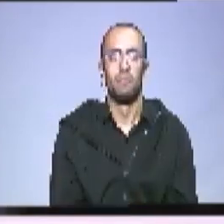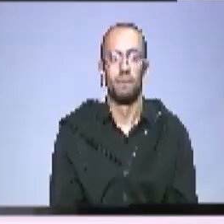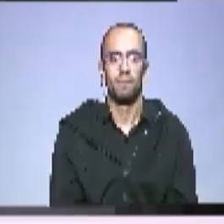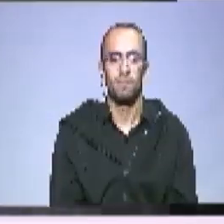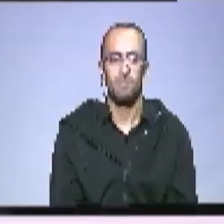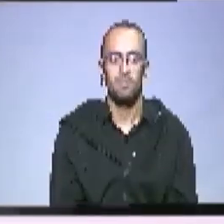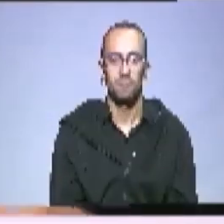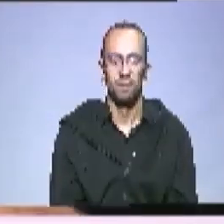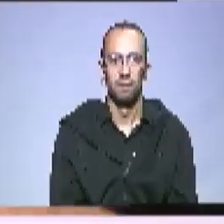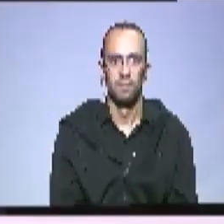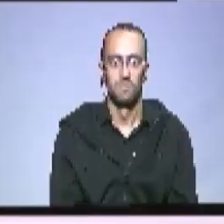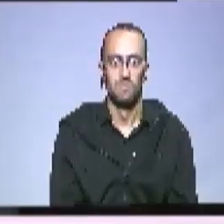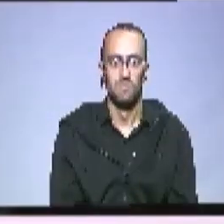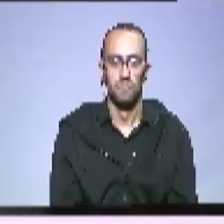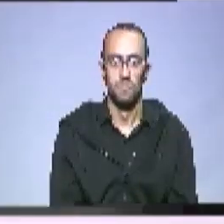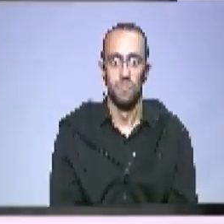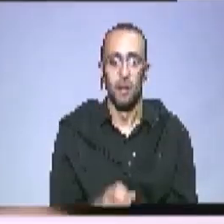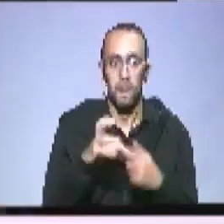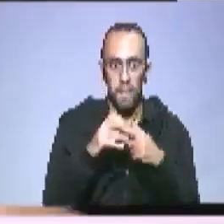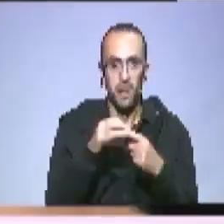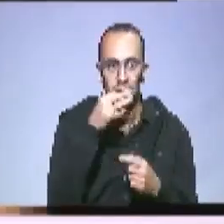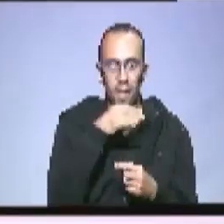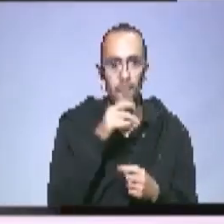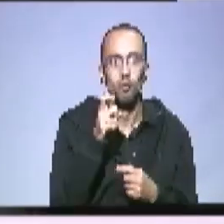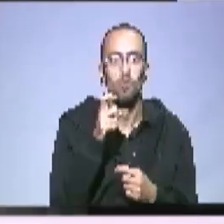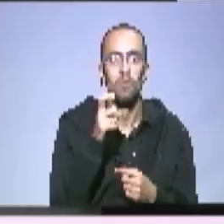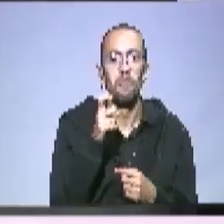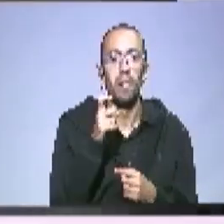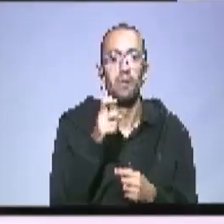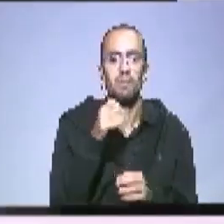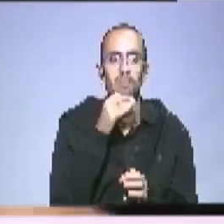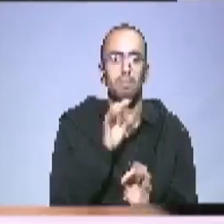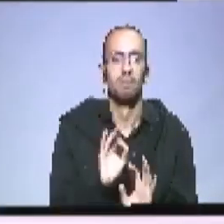وهنتعامل مع المشروم على انه الجمبري بتاعنا،